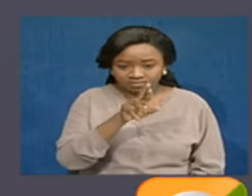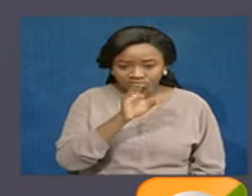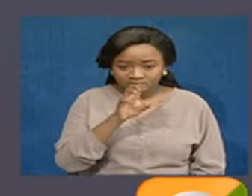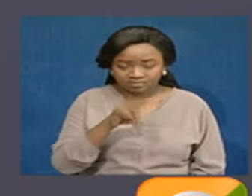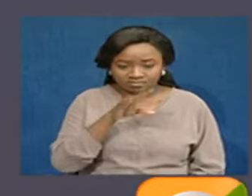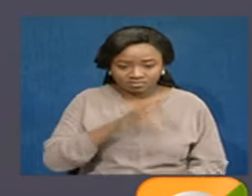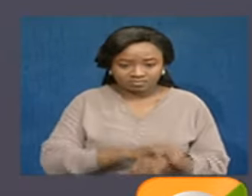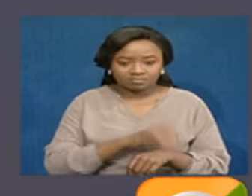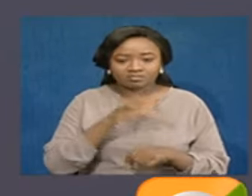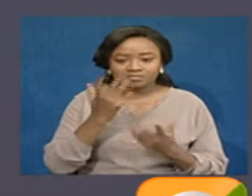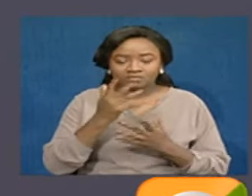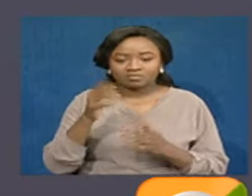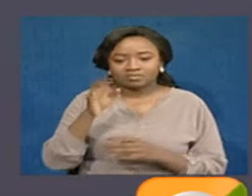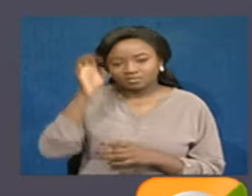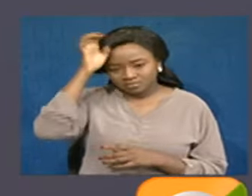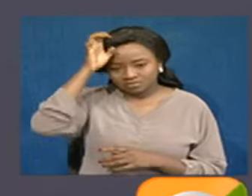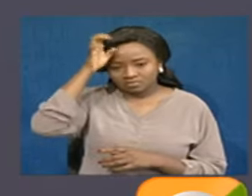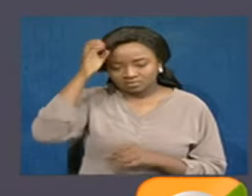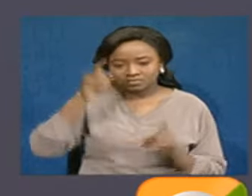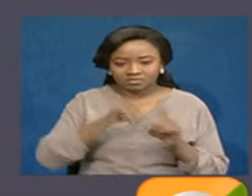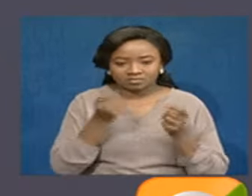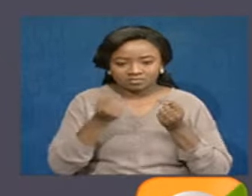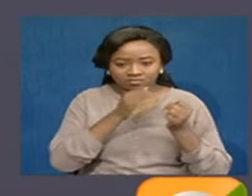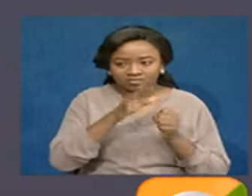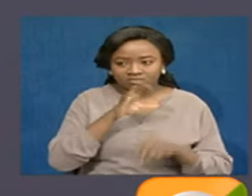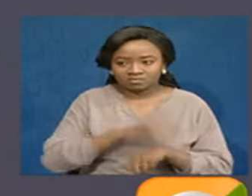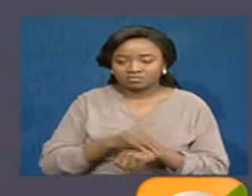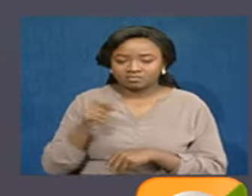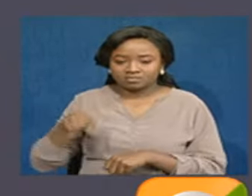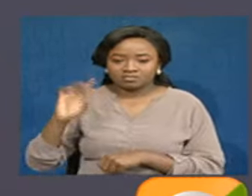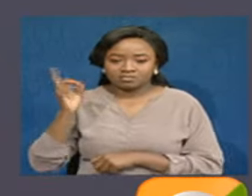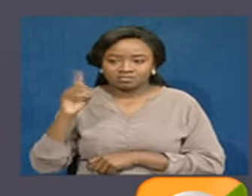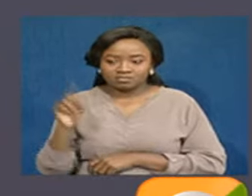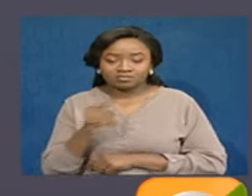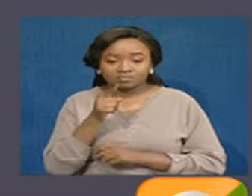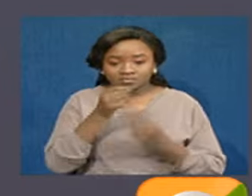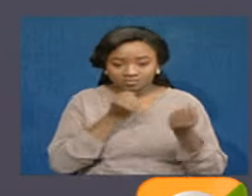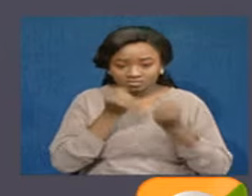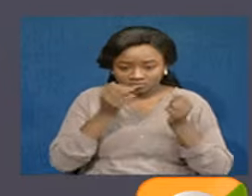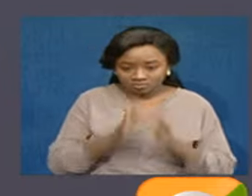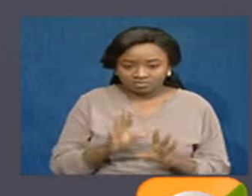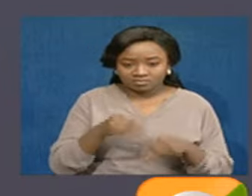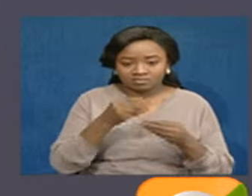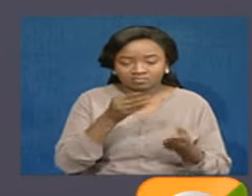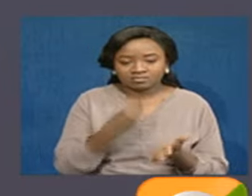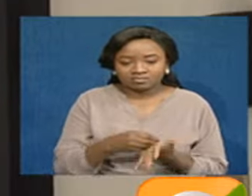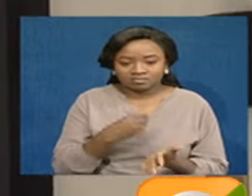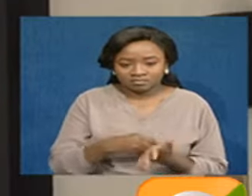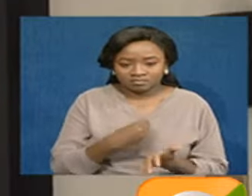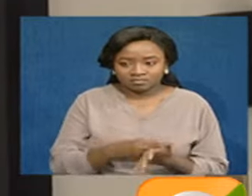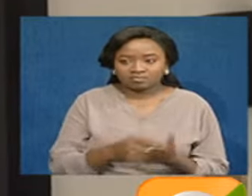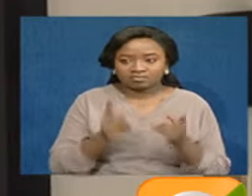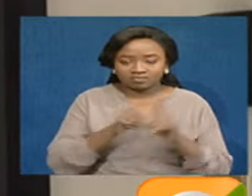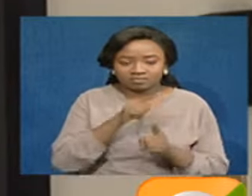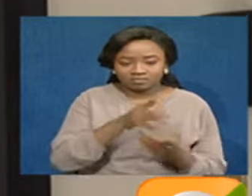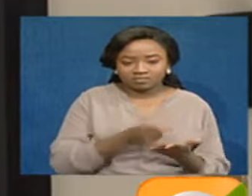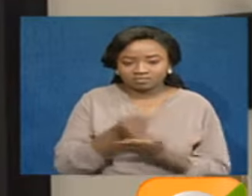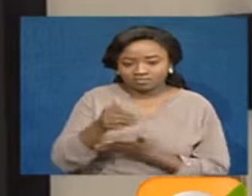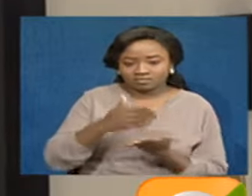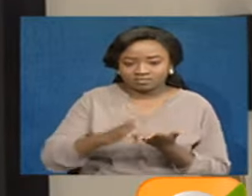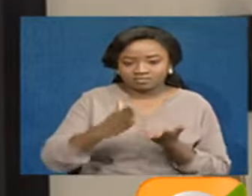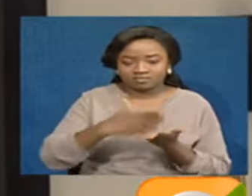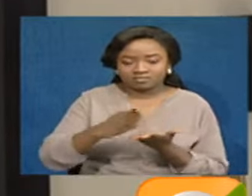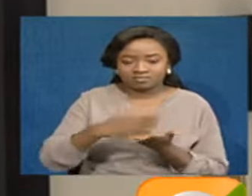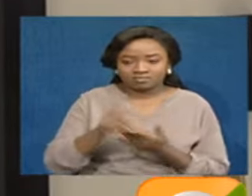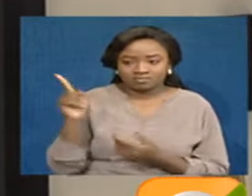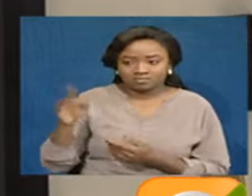gari lake kupatikana Ngara hapa Nairobi. Dereva aliyeshikwa ndiye aliyekuwa amepewa pesa na Hashim na alikuwa akilipa chumba hiki